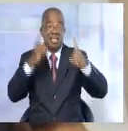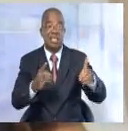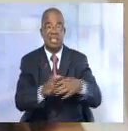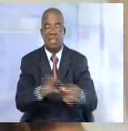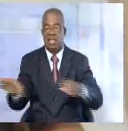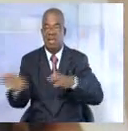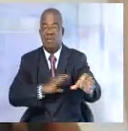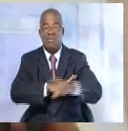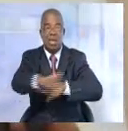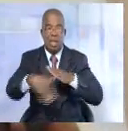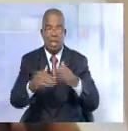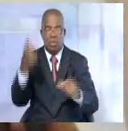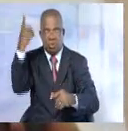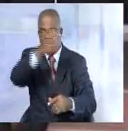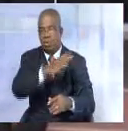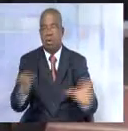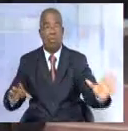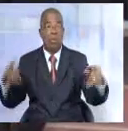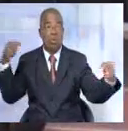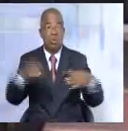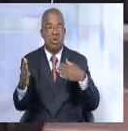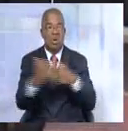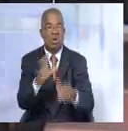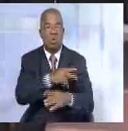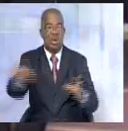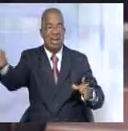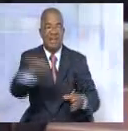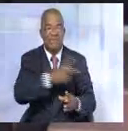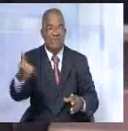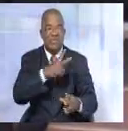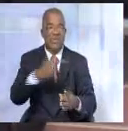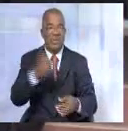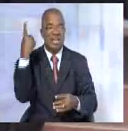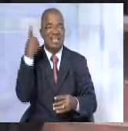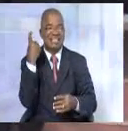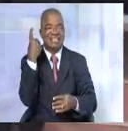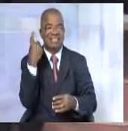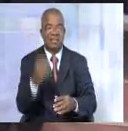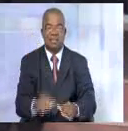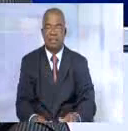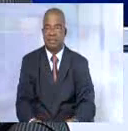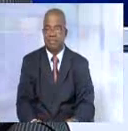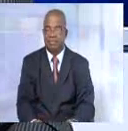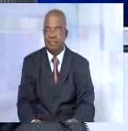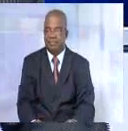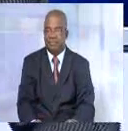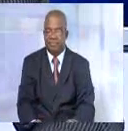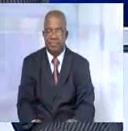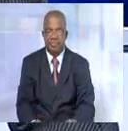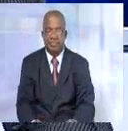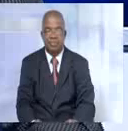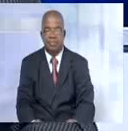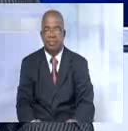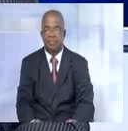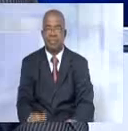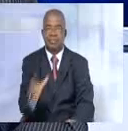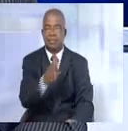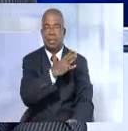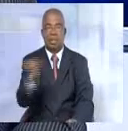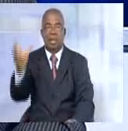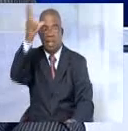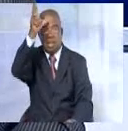son coordonnateur du bureau de Boaké à accompagner le gouvernement ivoirien dans la lutte contre ce fléau. Des éleveurs